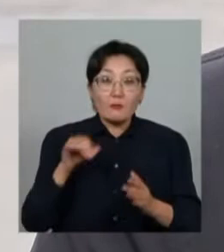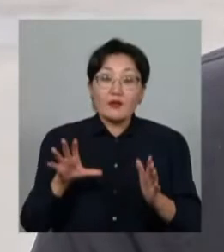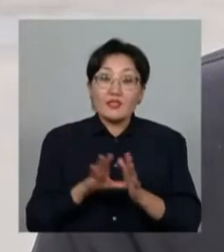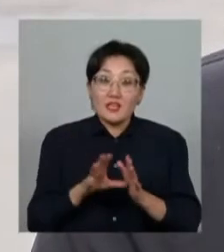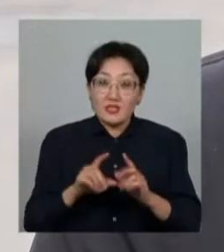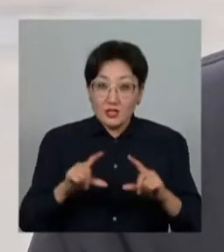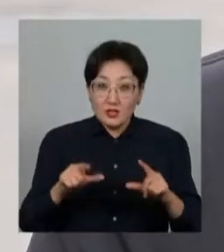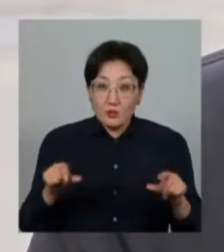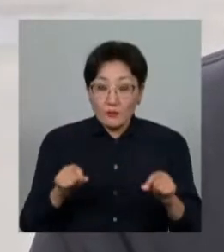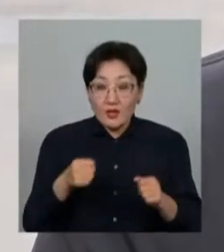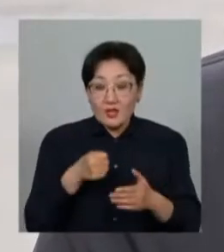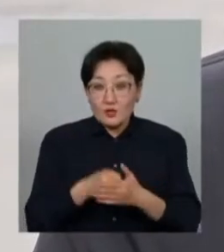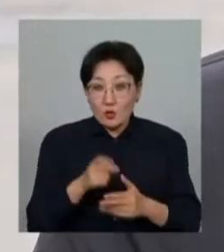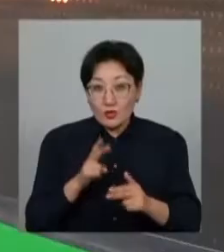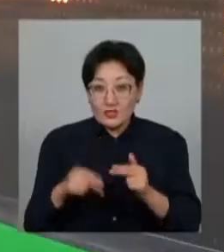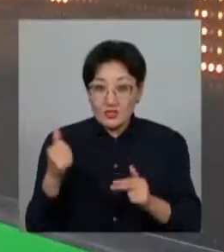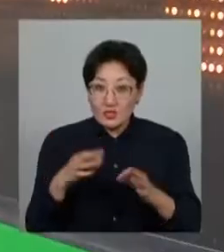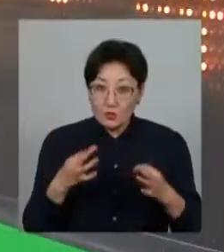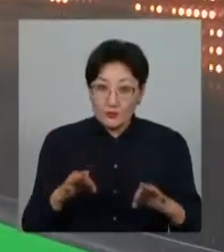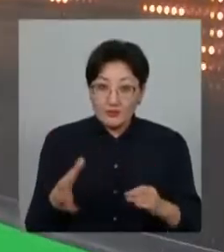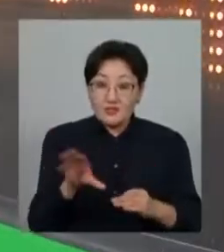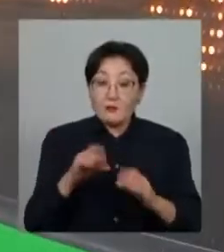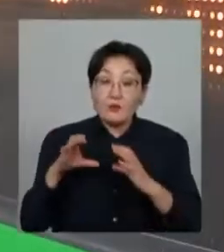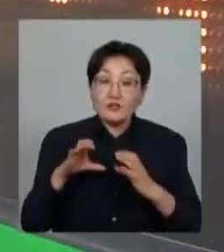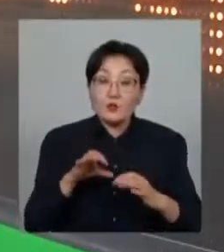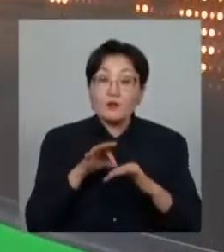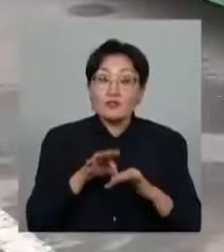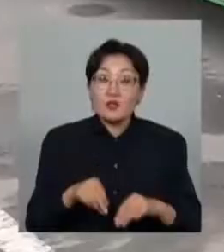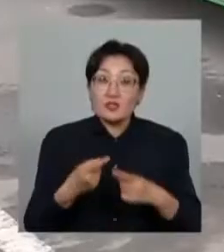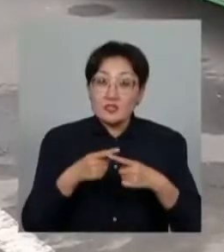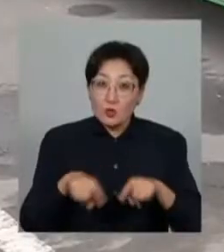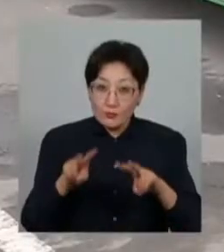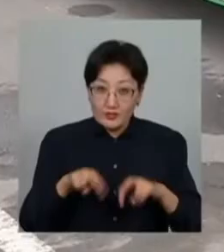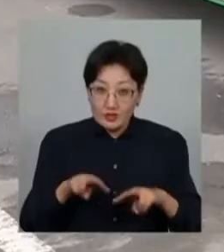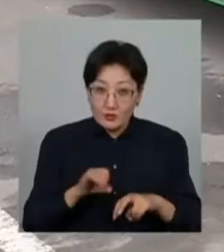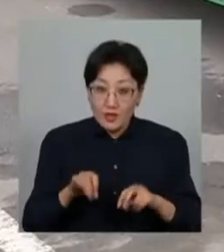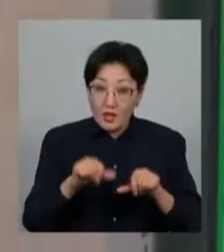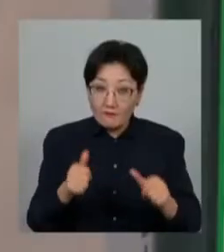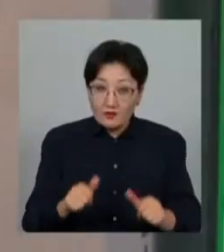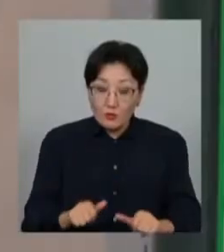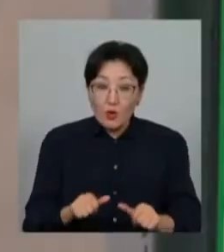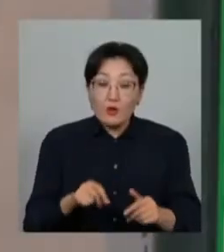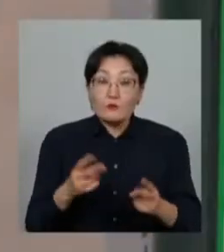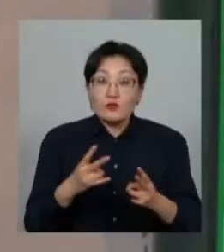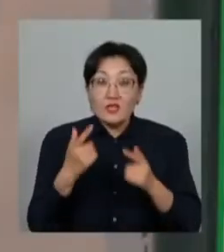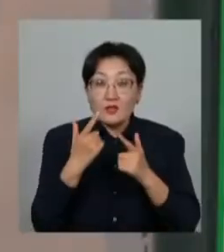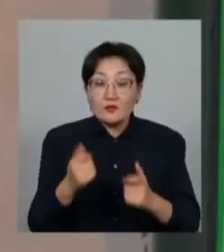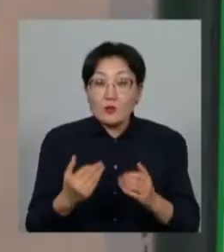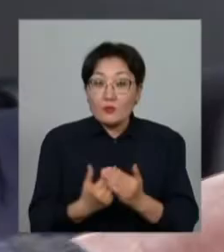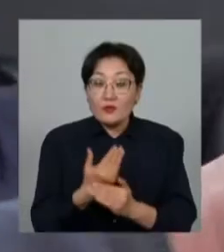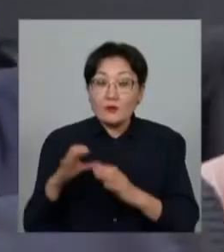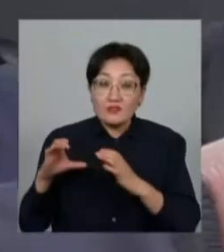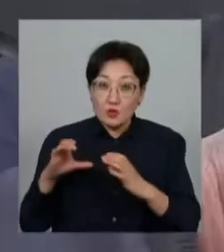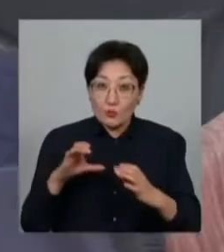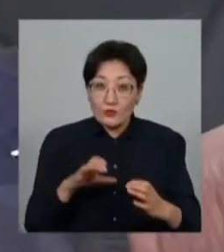мы постараемся до конца недели запустить. Сейчас все автобусы проходят техническую проверку и оформление. Стоит напомнить, что обновить